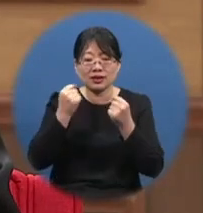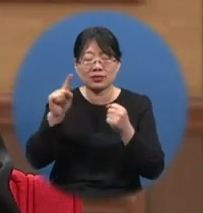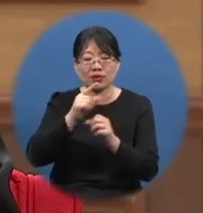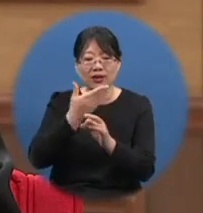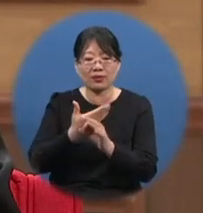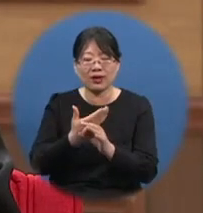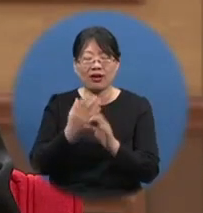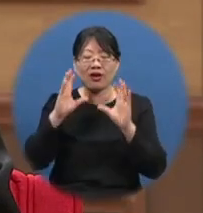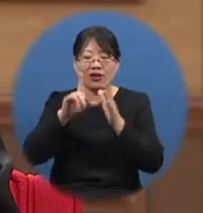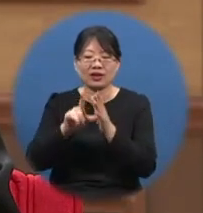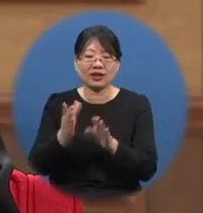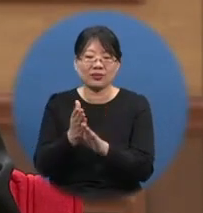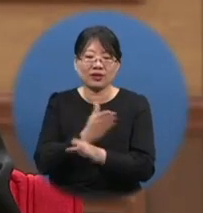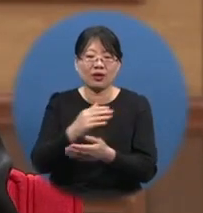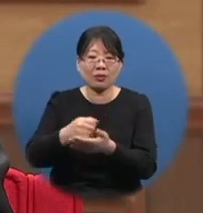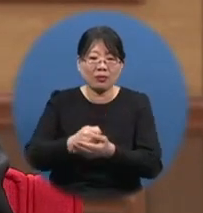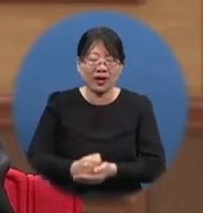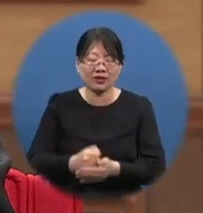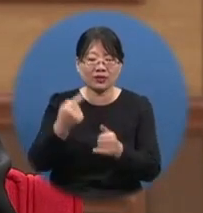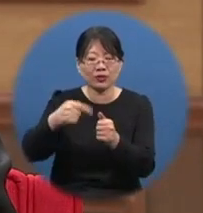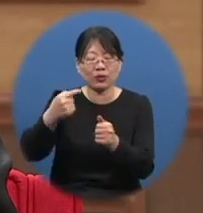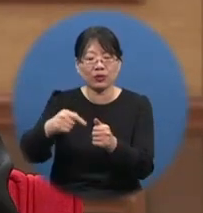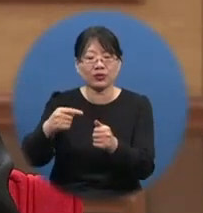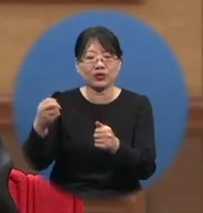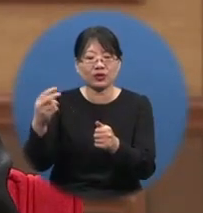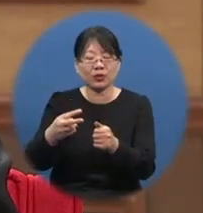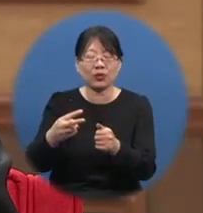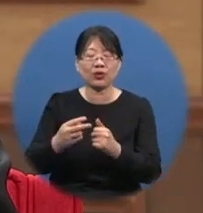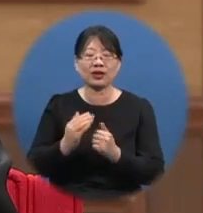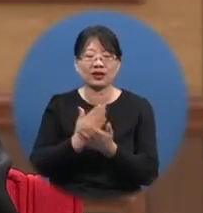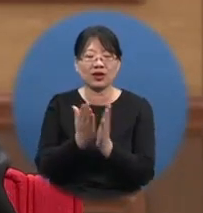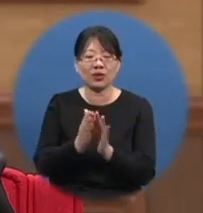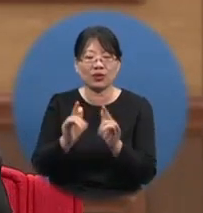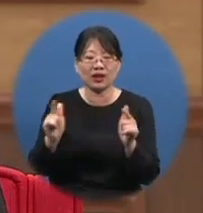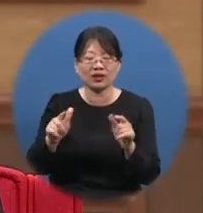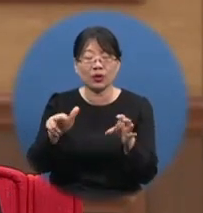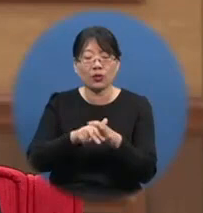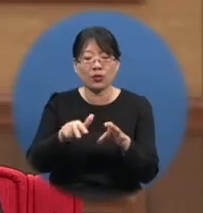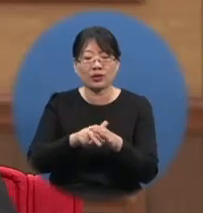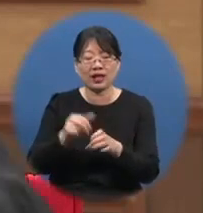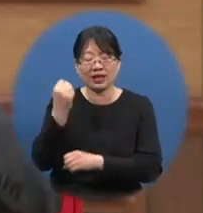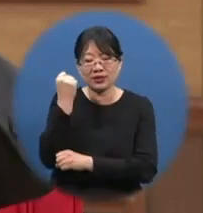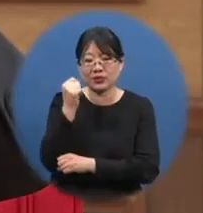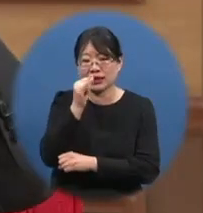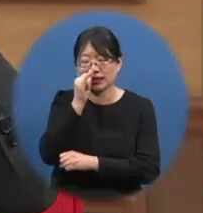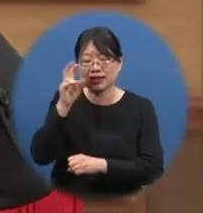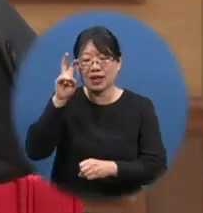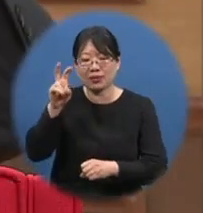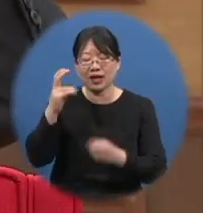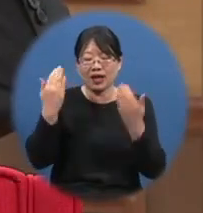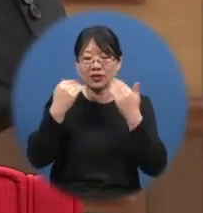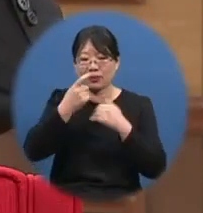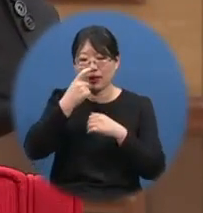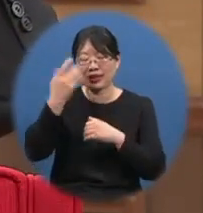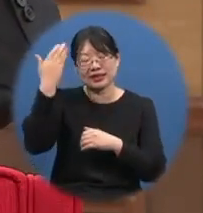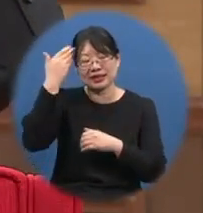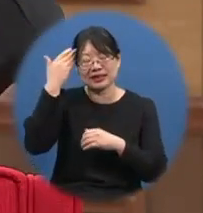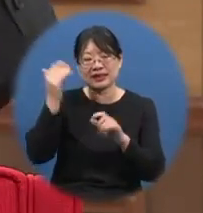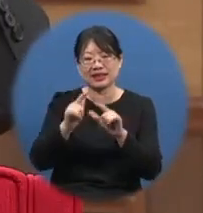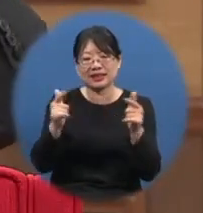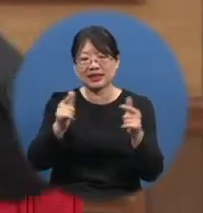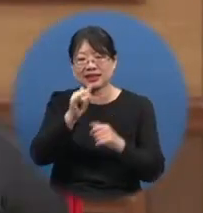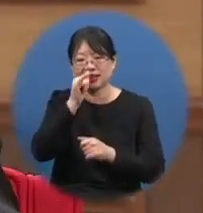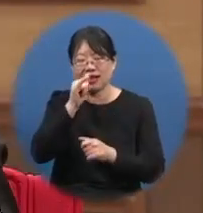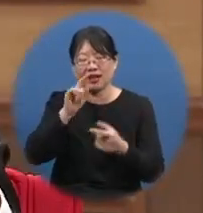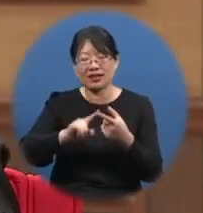뭐냐면은 어렸을 때 받았던 교육, 심지어 여러 가지 뭐 종교적인 백그라운드도 있을 거고 학교에서 배운 지식들